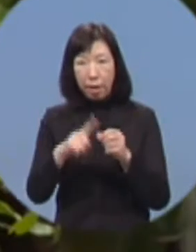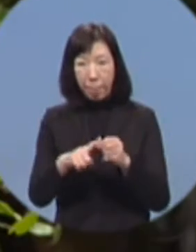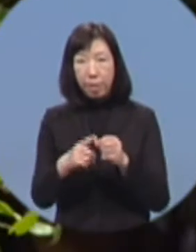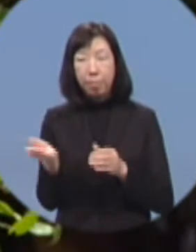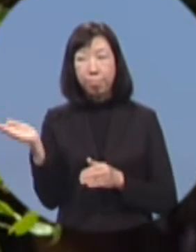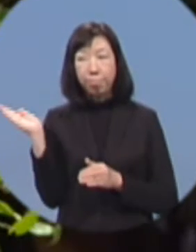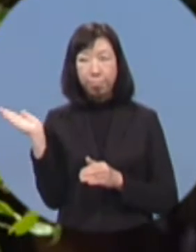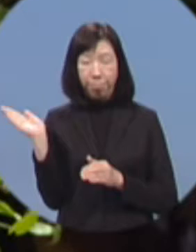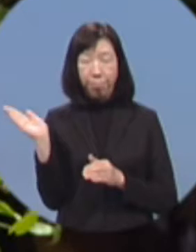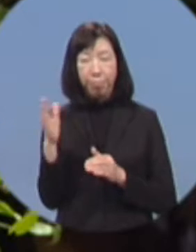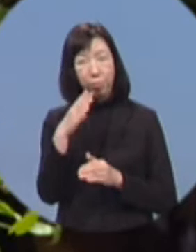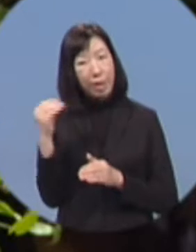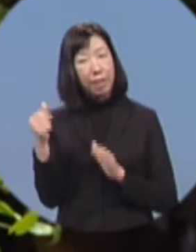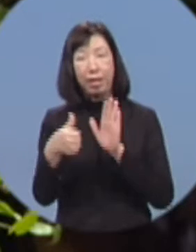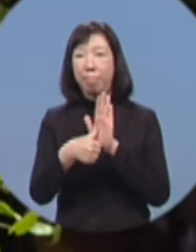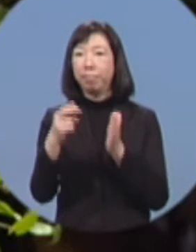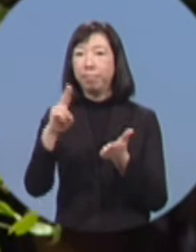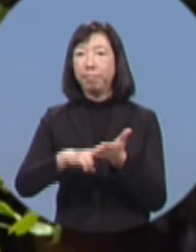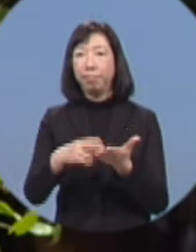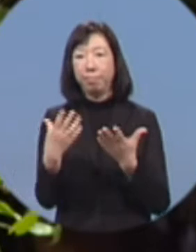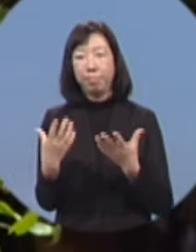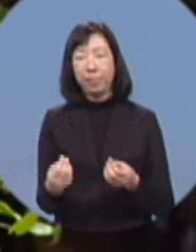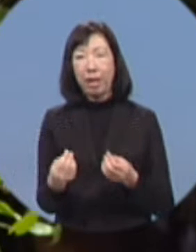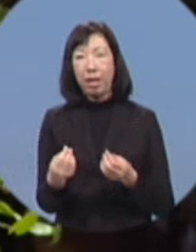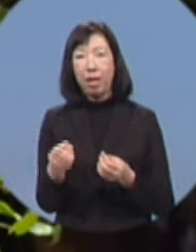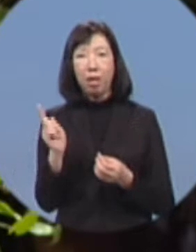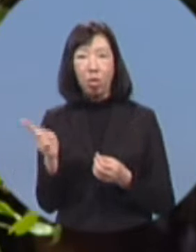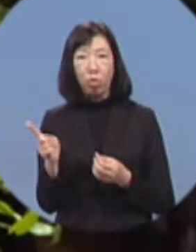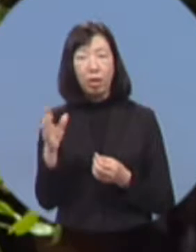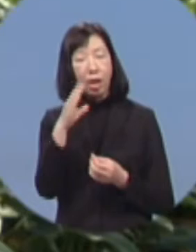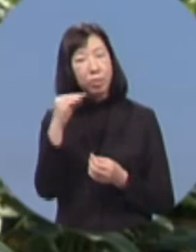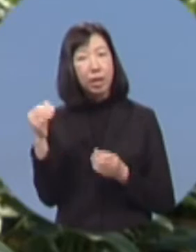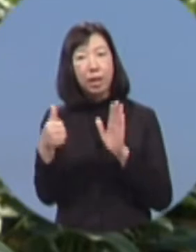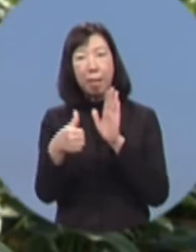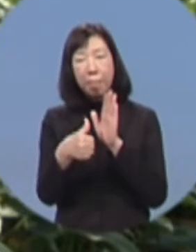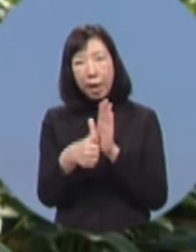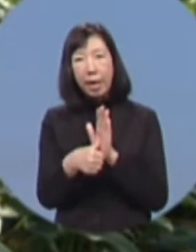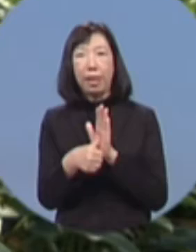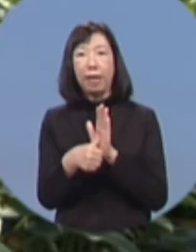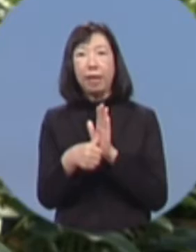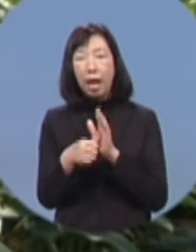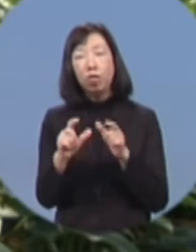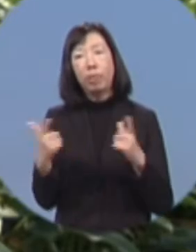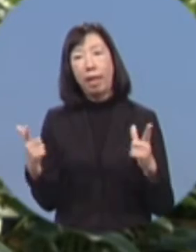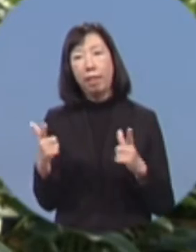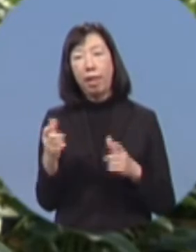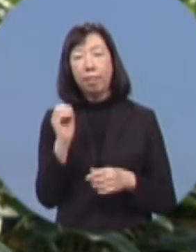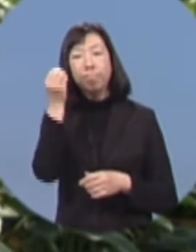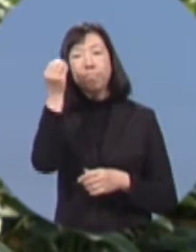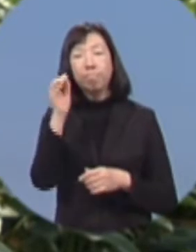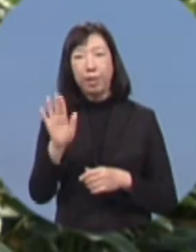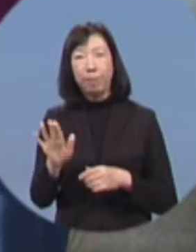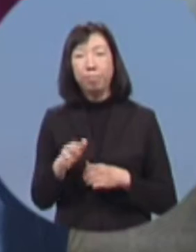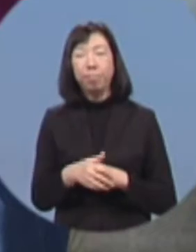リリアントベルという素敵な名前に決まりました。まあ、こういったすごい素敵な名前がついてですね、非常に感激しているところ